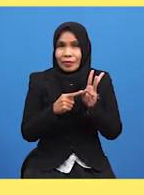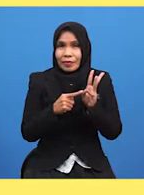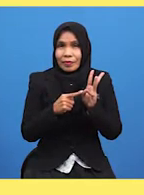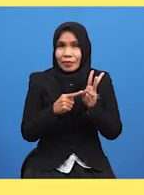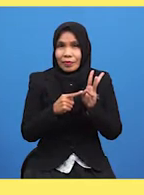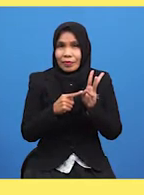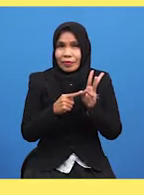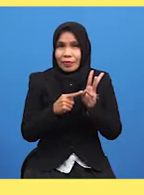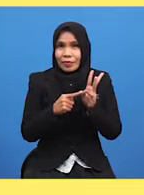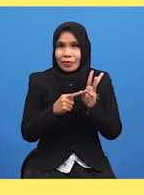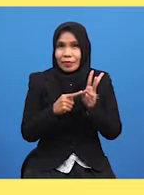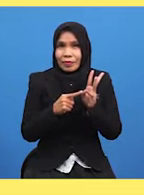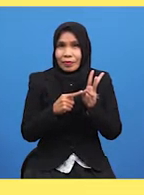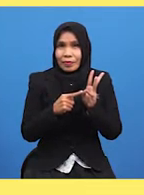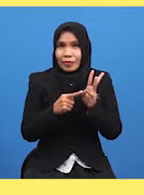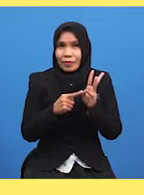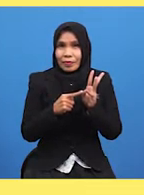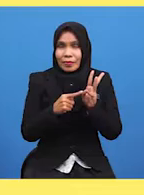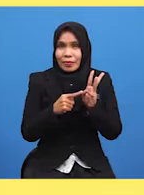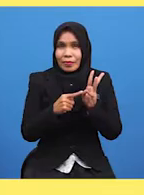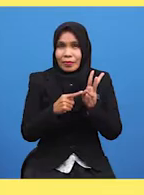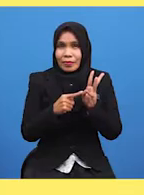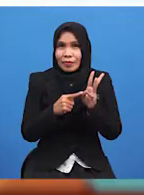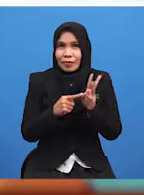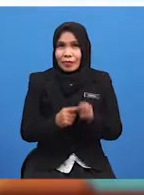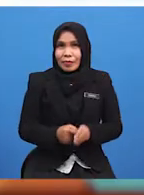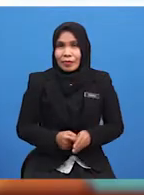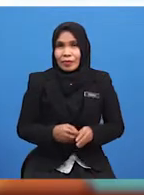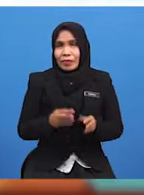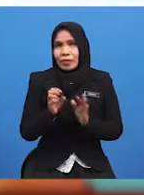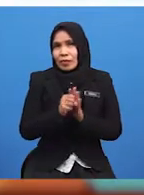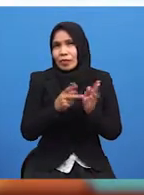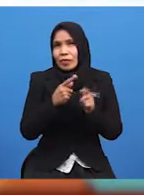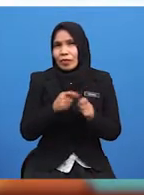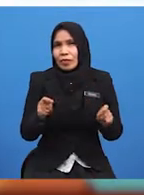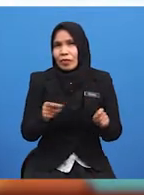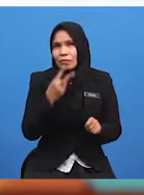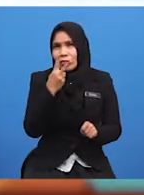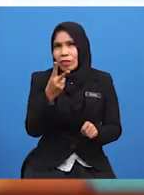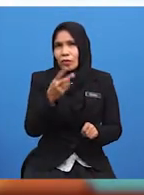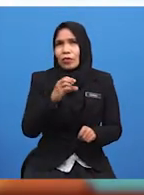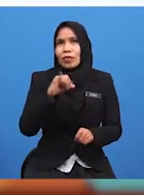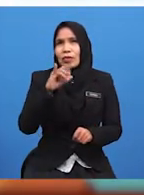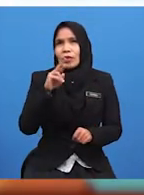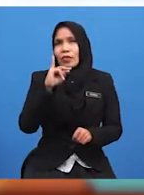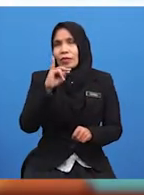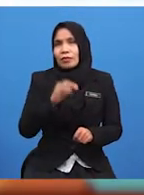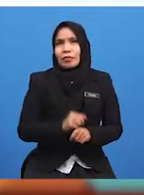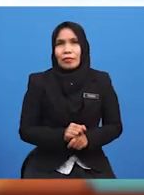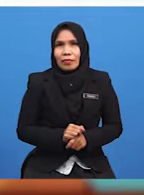digunakan bajaj menggantikan sistem petak Biran tradisional setelah melihat ciri-ciri sistem residen